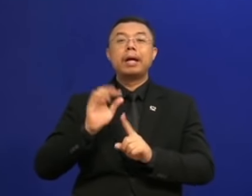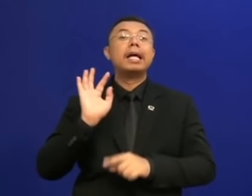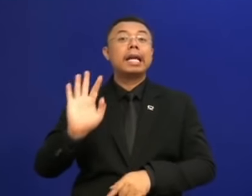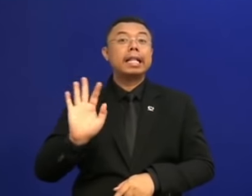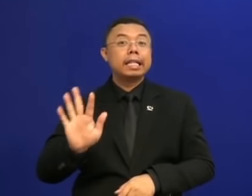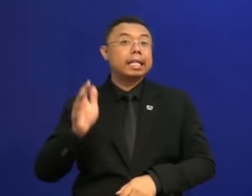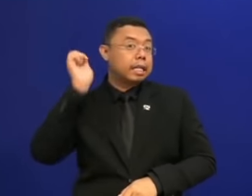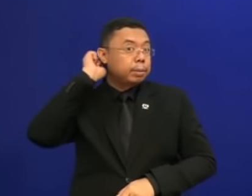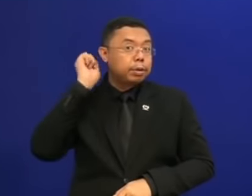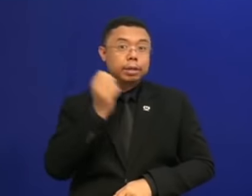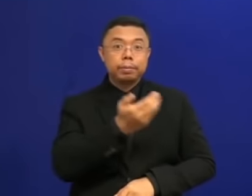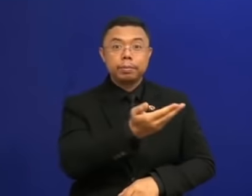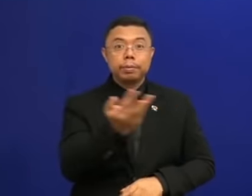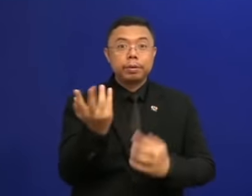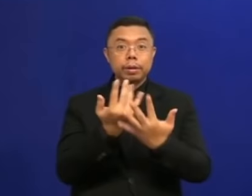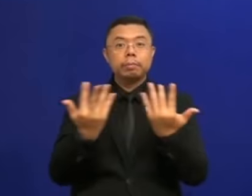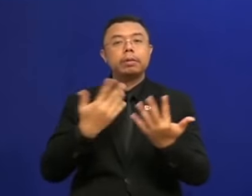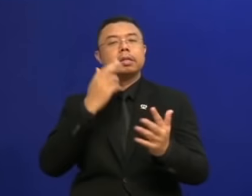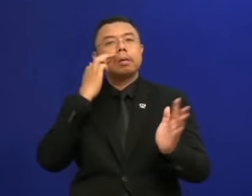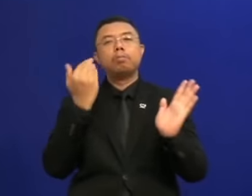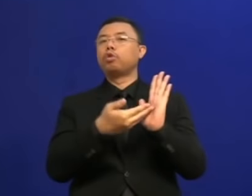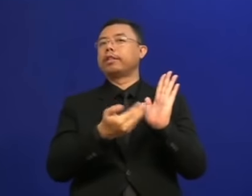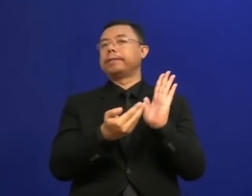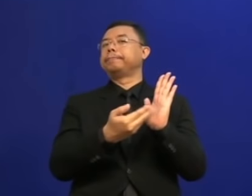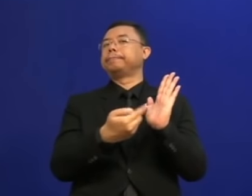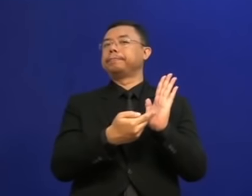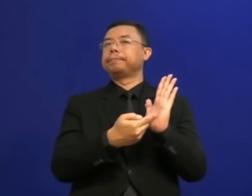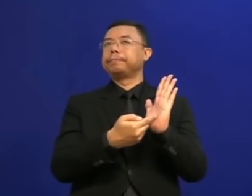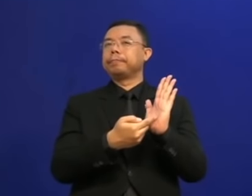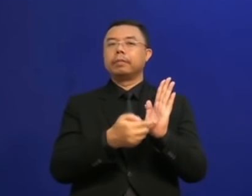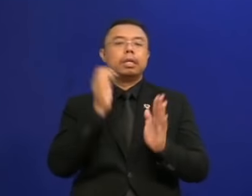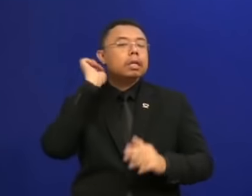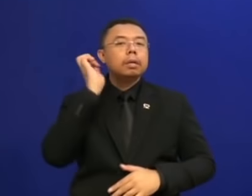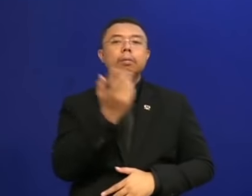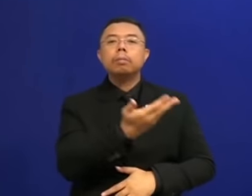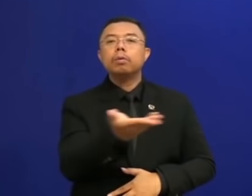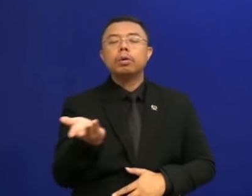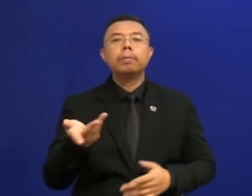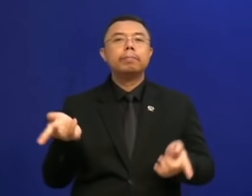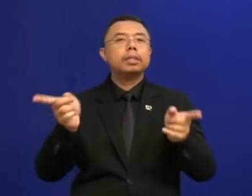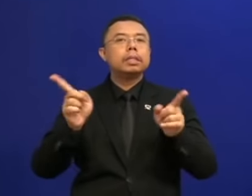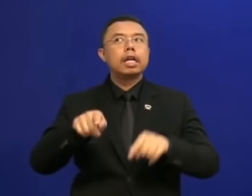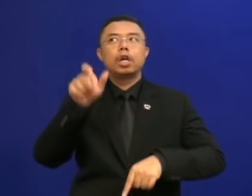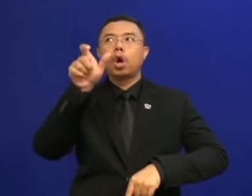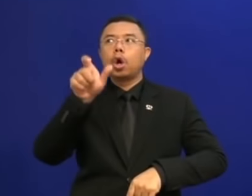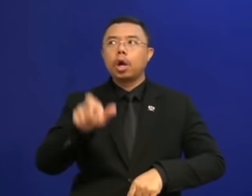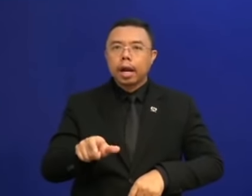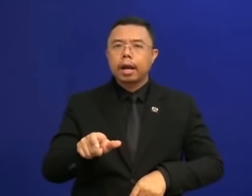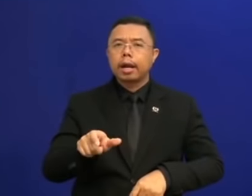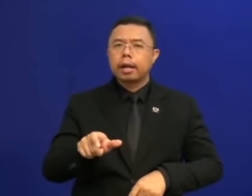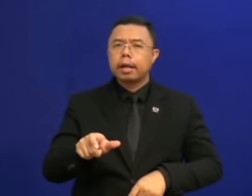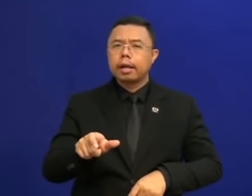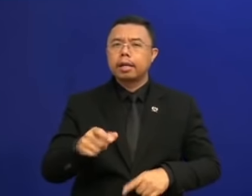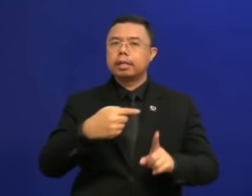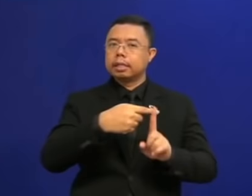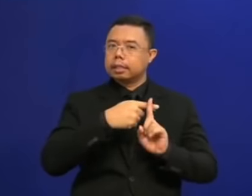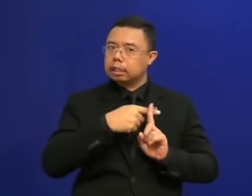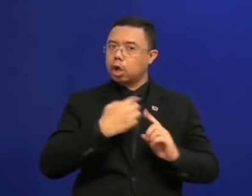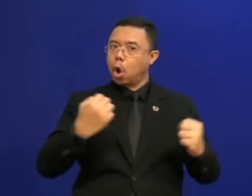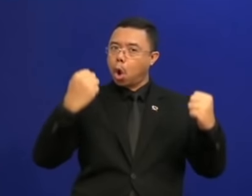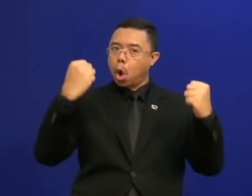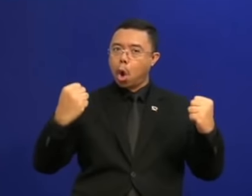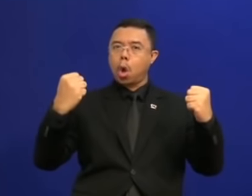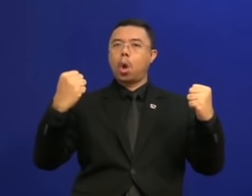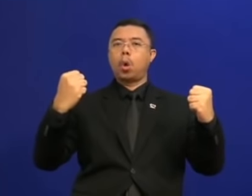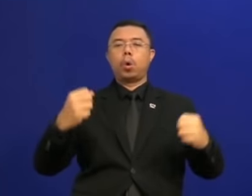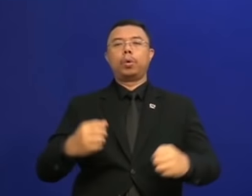Nanti ibu-ibu bisa membuktikan, ibu-ibu akan menjadi orang Kristen yang kokoh,